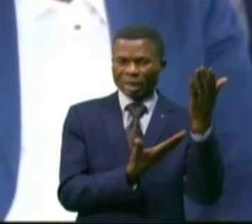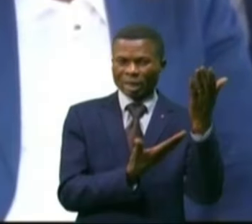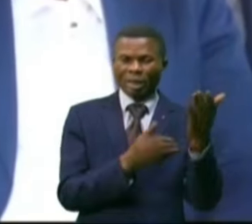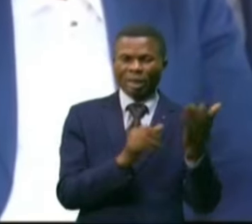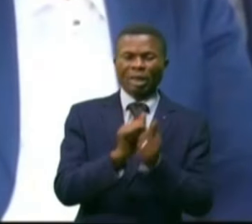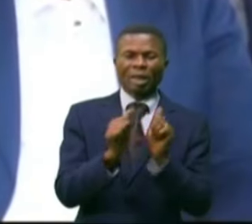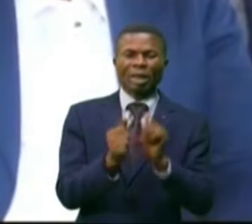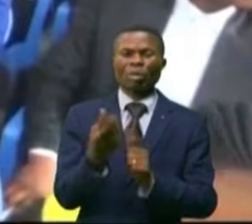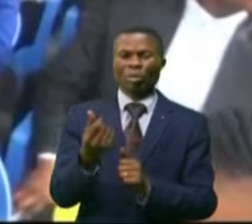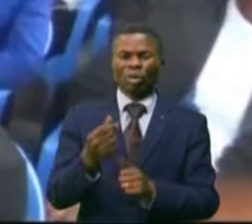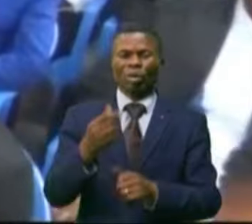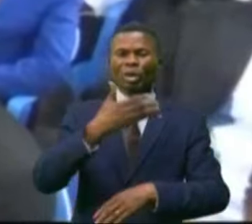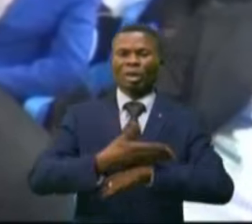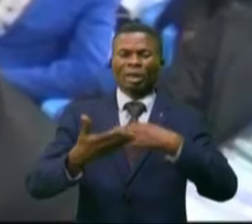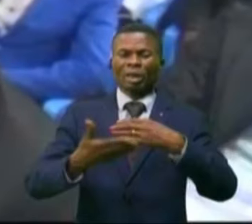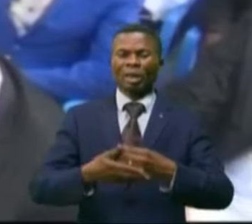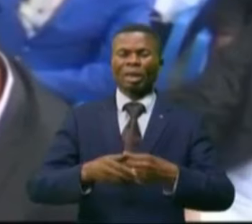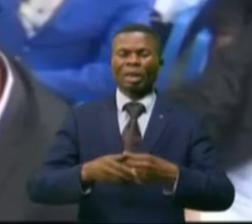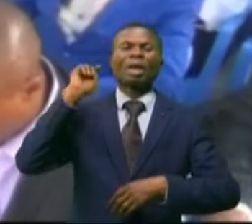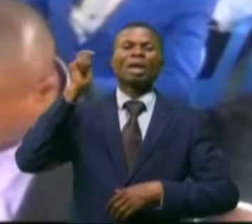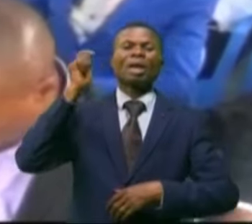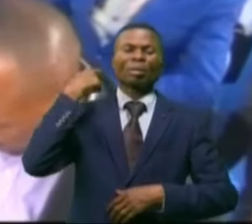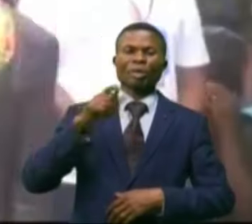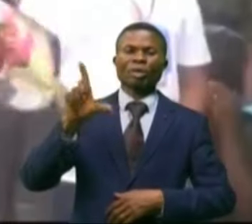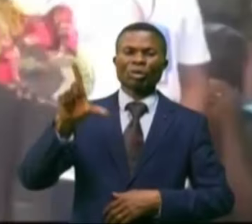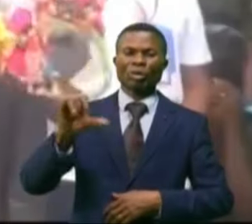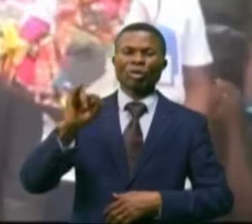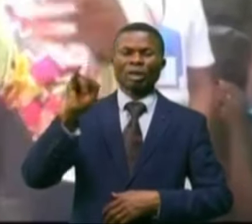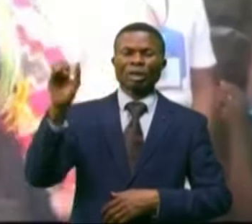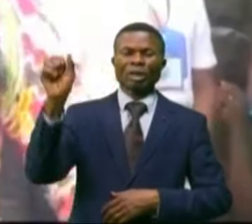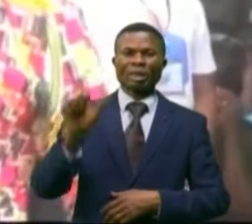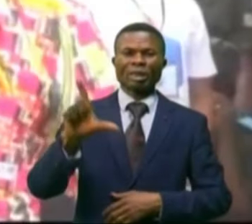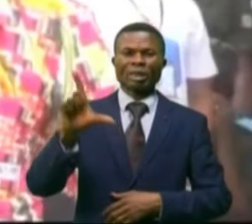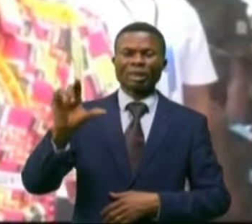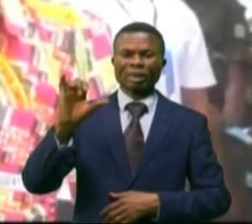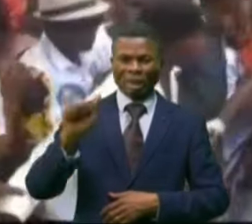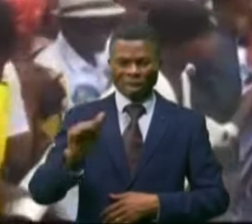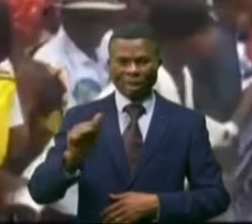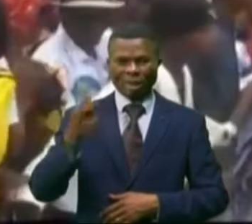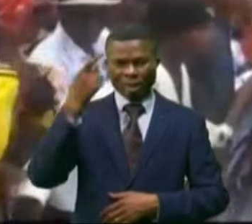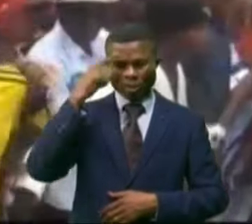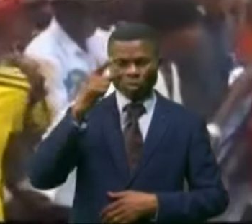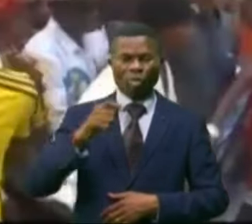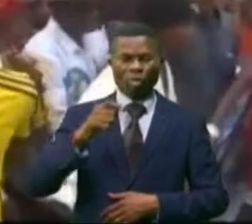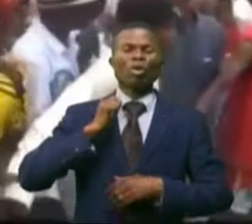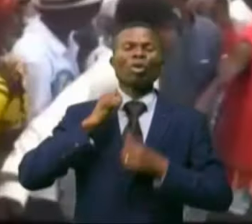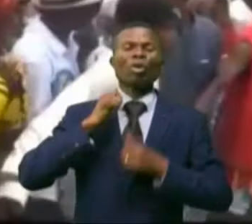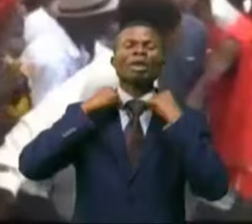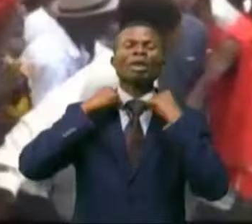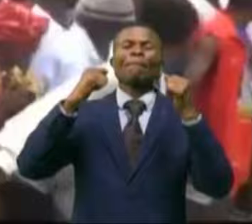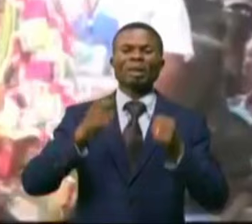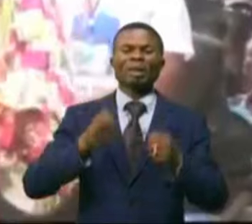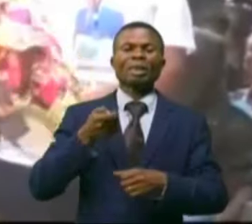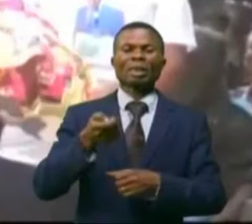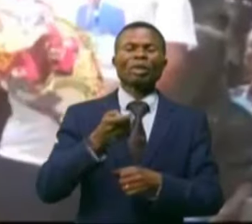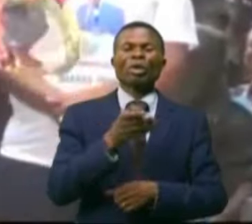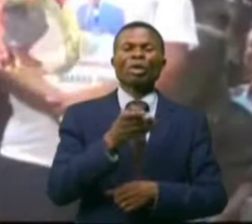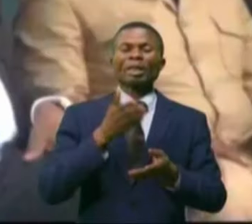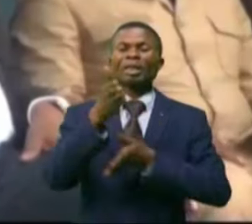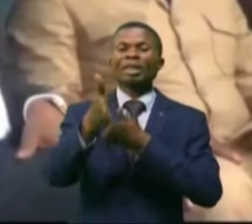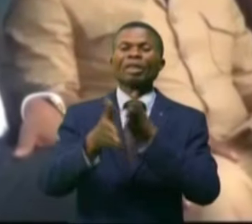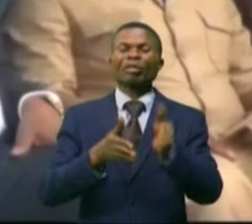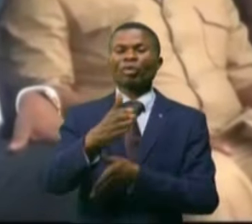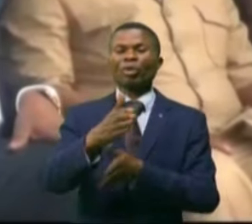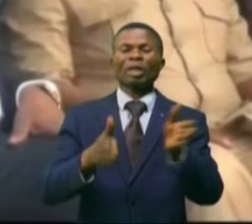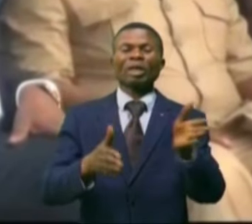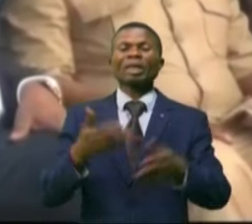pour la réhabilitation de la prison centrale de Lissala. Un message fort pour les criminels et les détourneurs de deniers publics. Je suis en train juste